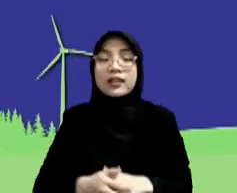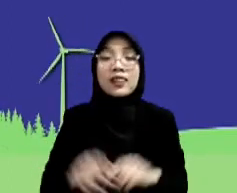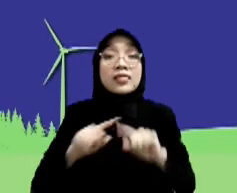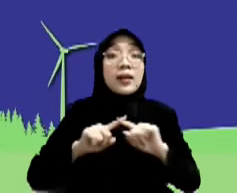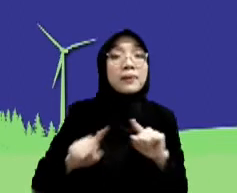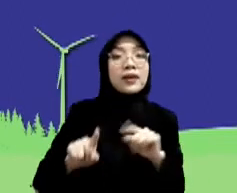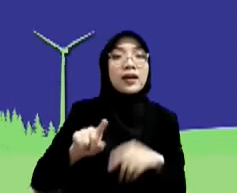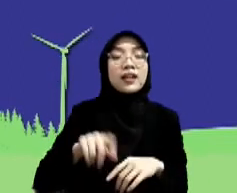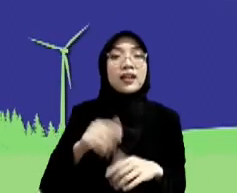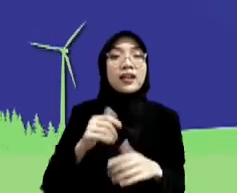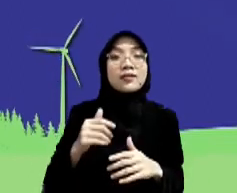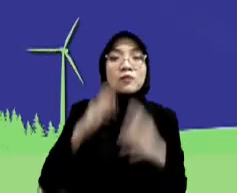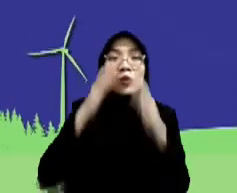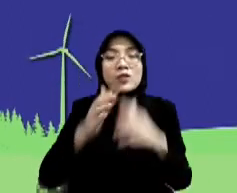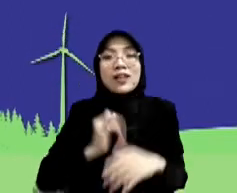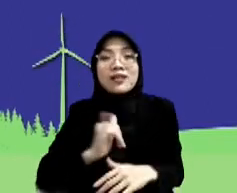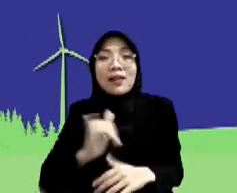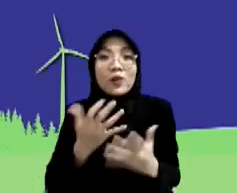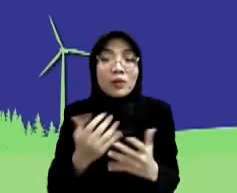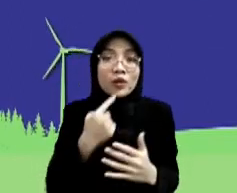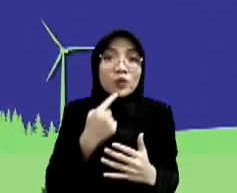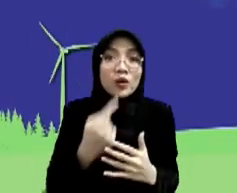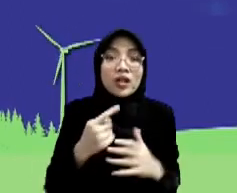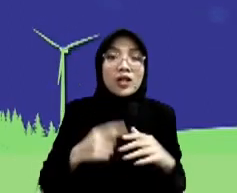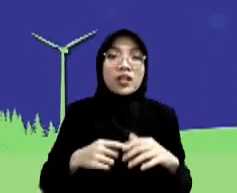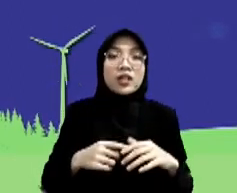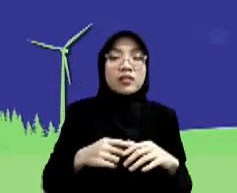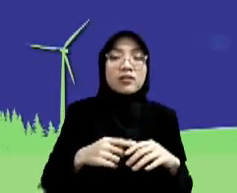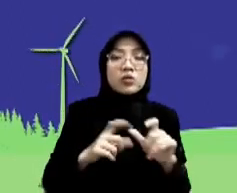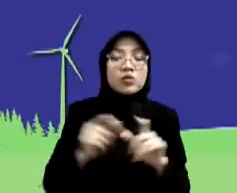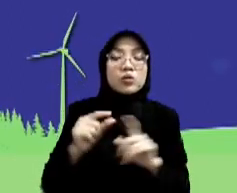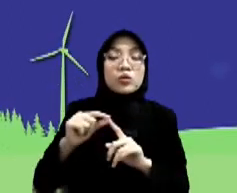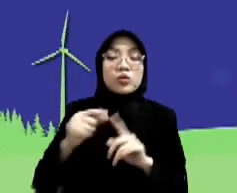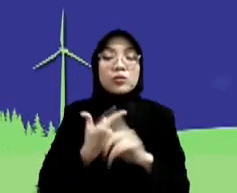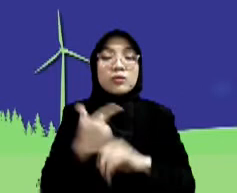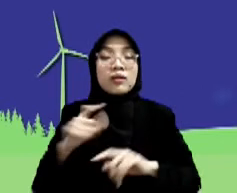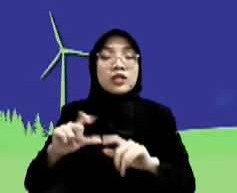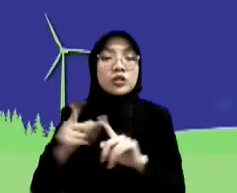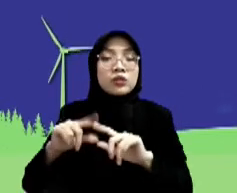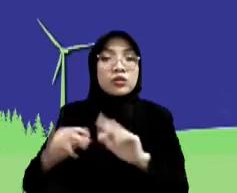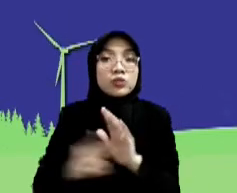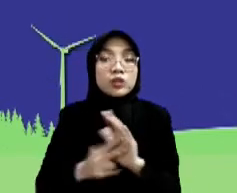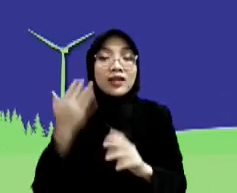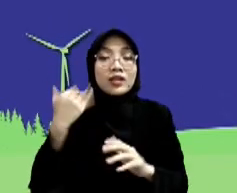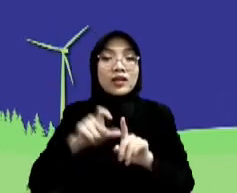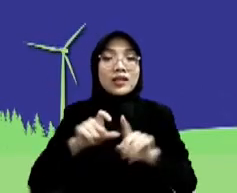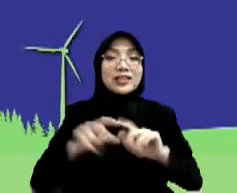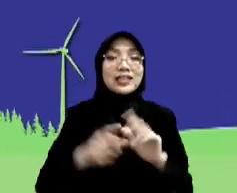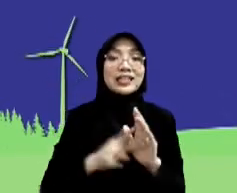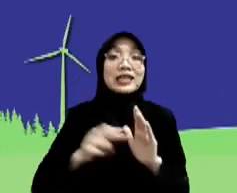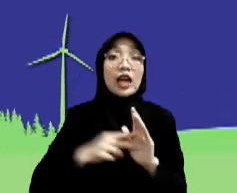ada yang sama yaitu yang e mengenai suly chain nah begitu juga di di apa di Danon tadi yaitu